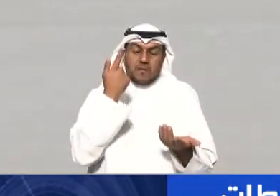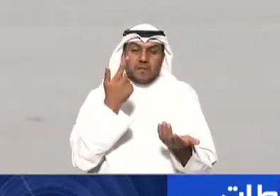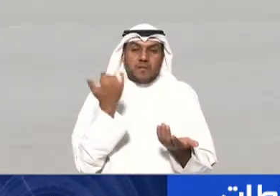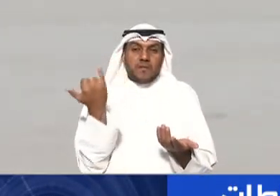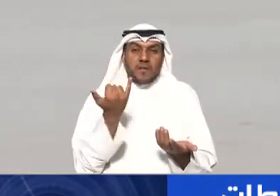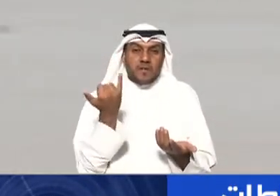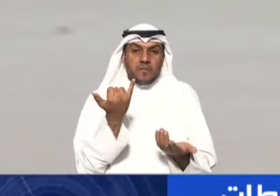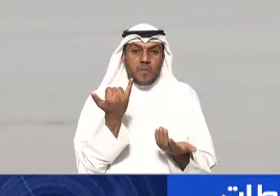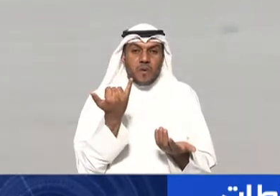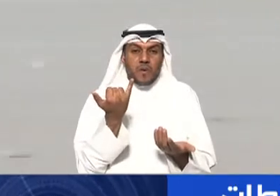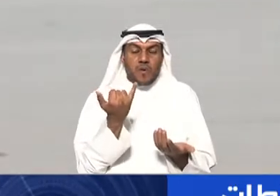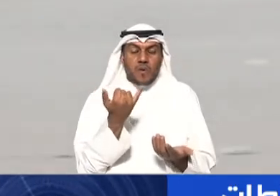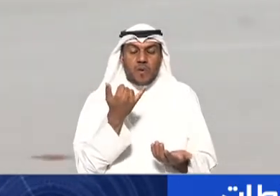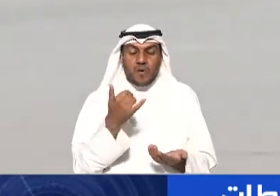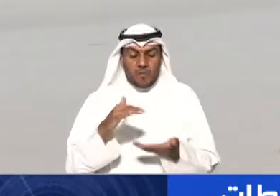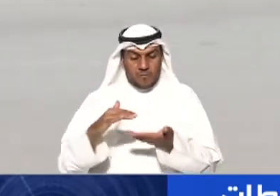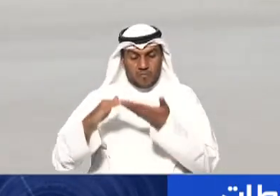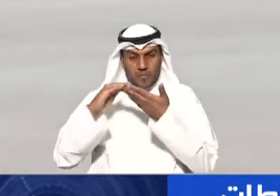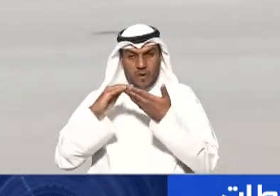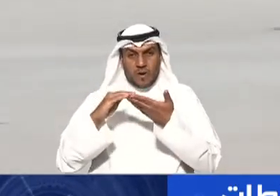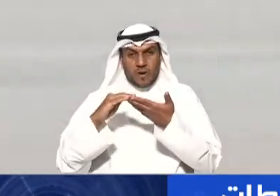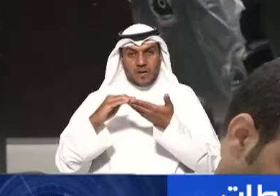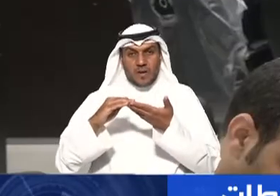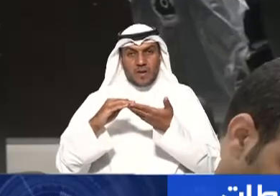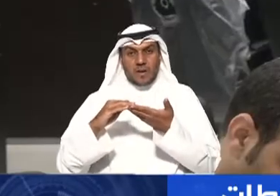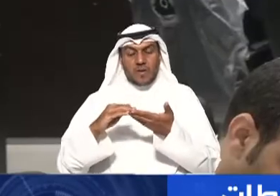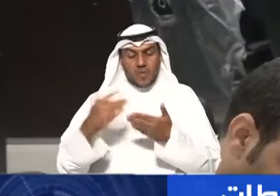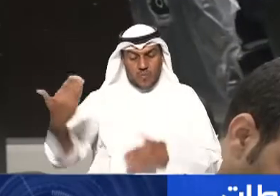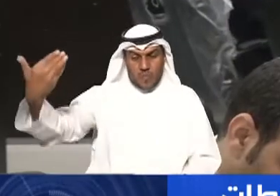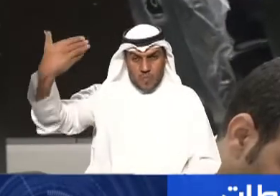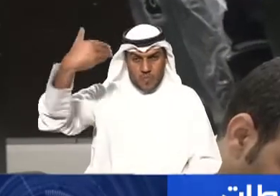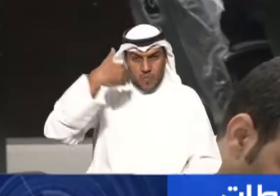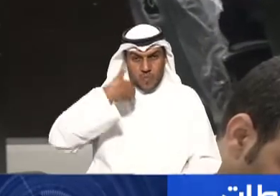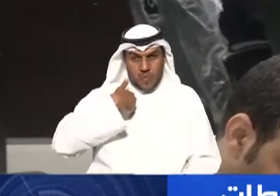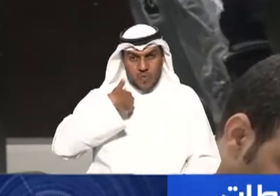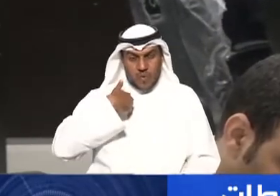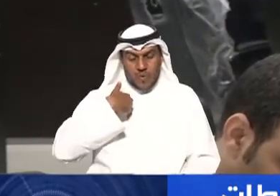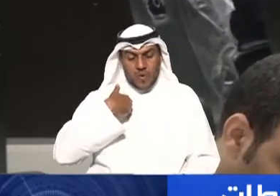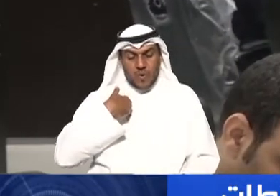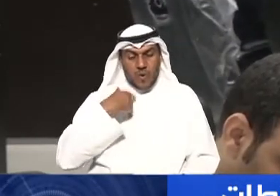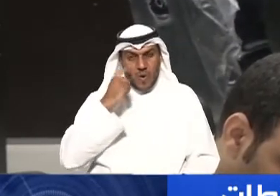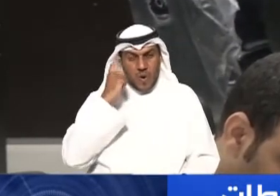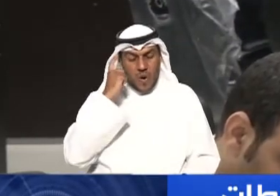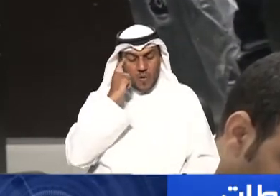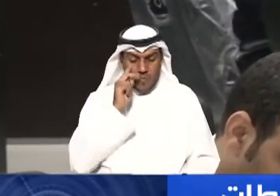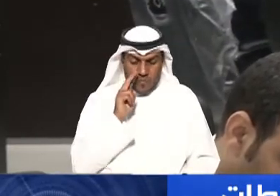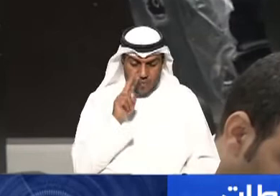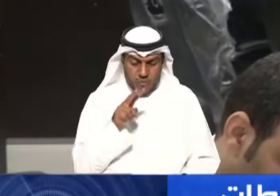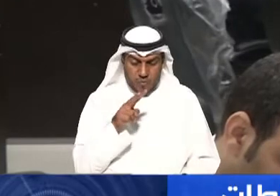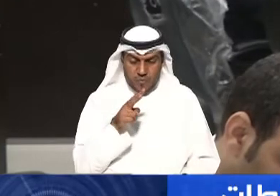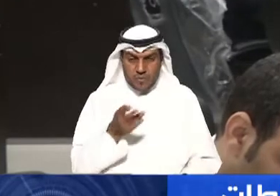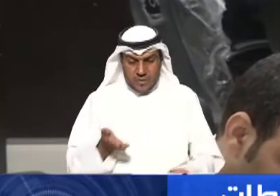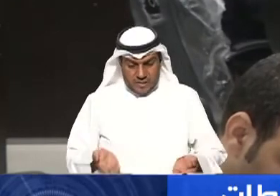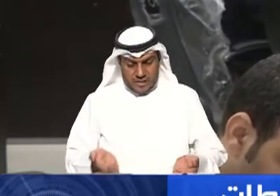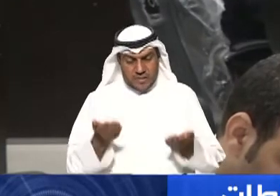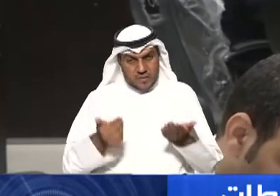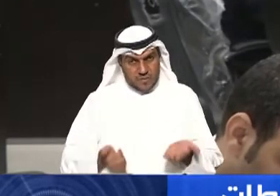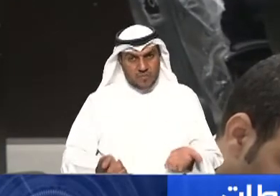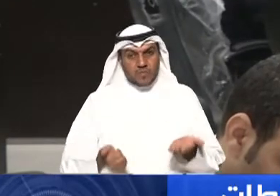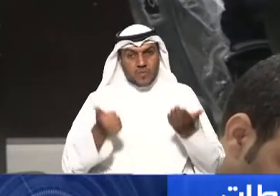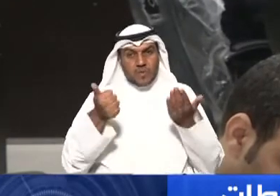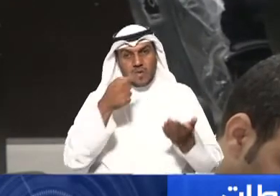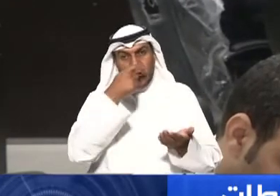أدوات ومعدات خاصة في هذه الحوادث، في جفاير معينة نحطها حق المريض بحيث ان لما